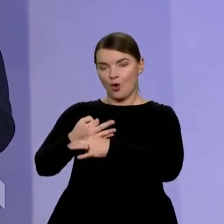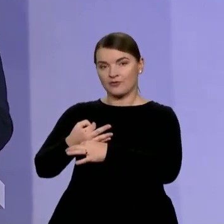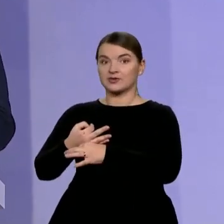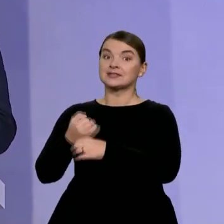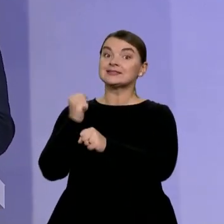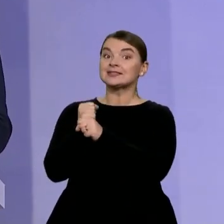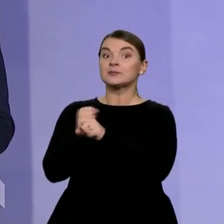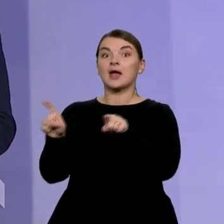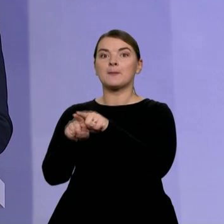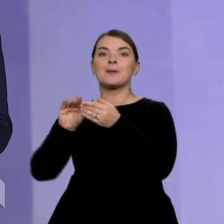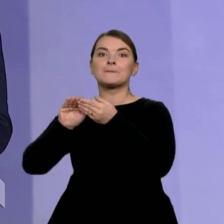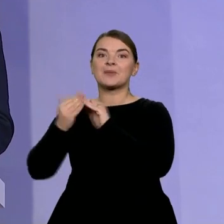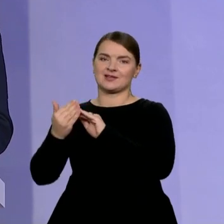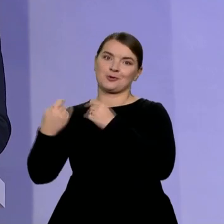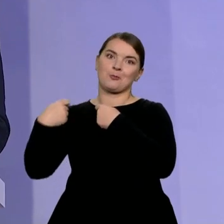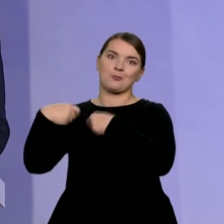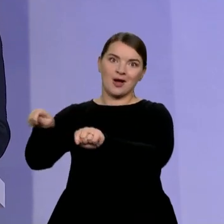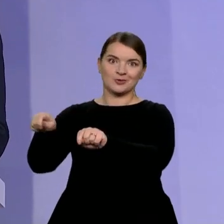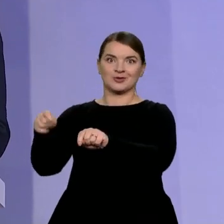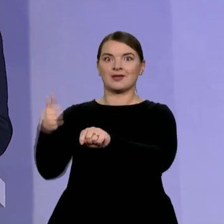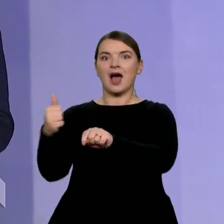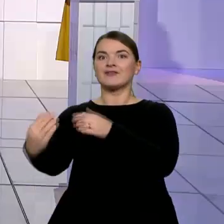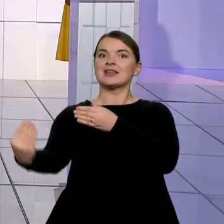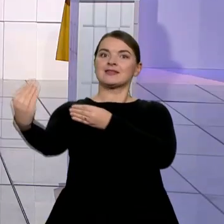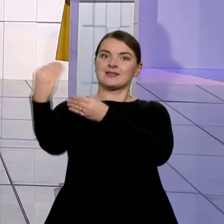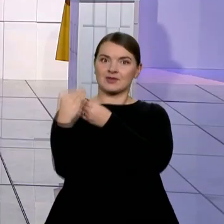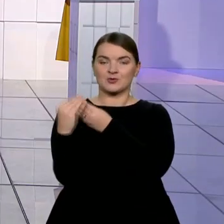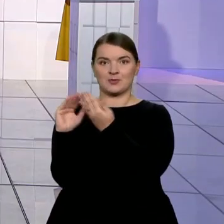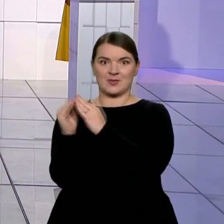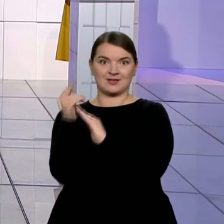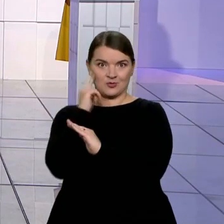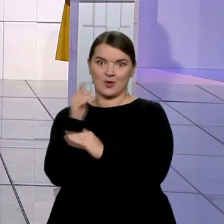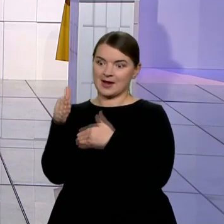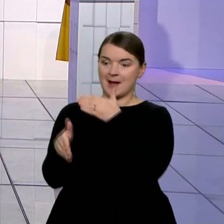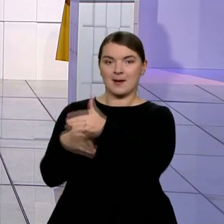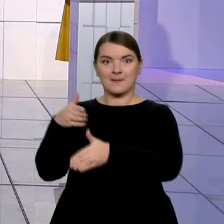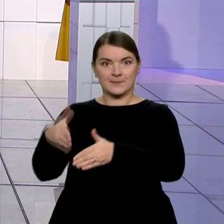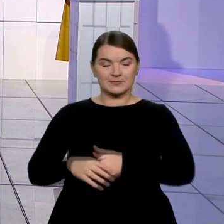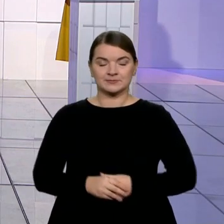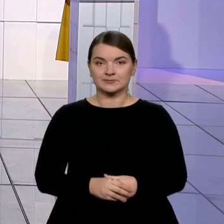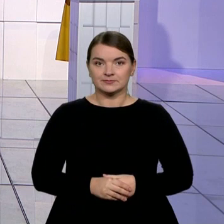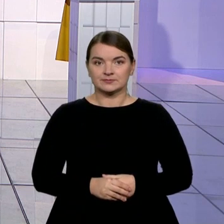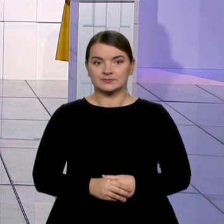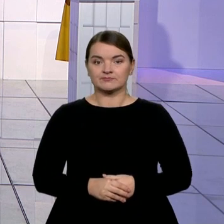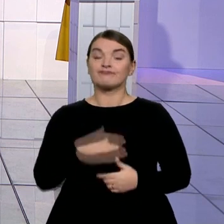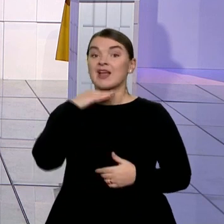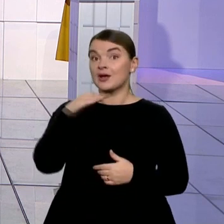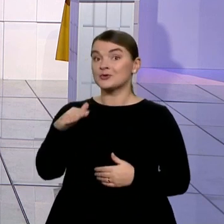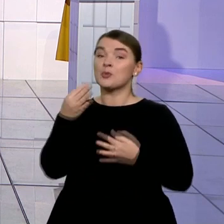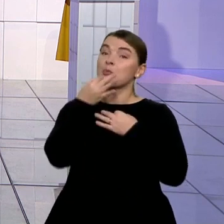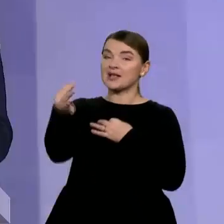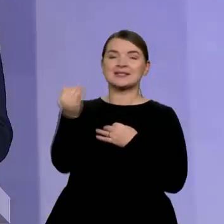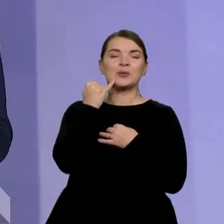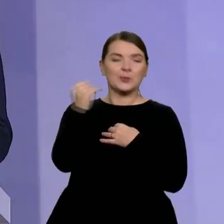pardavėjų ir parduoti tą idėją investuotojams, kad jie ateitų į miestą. Tačiau žinoma, tai lengviau pasakyti, negu padaryti. Ir